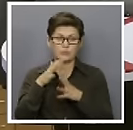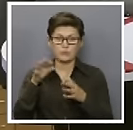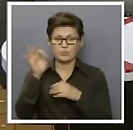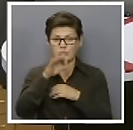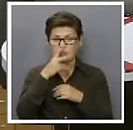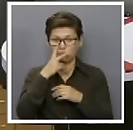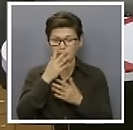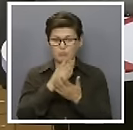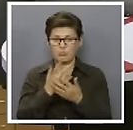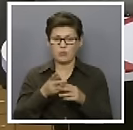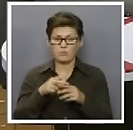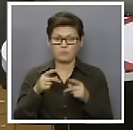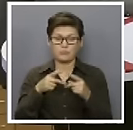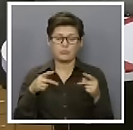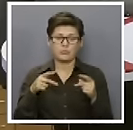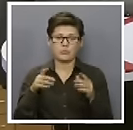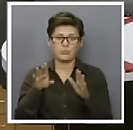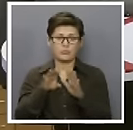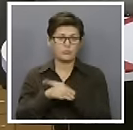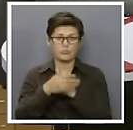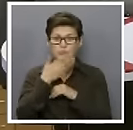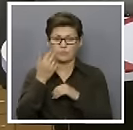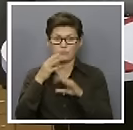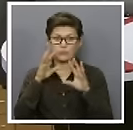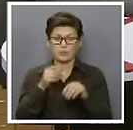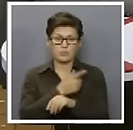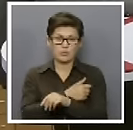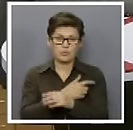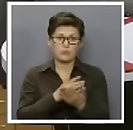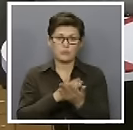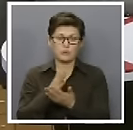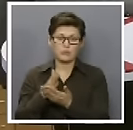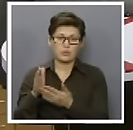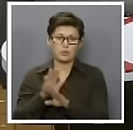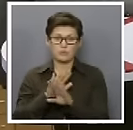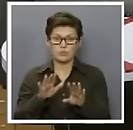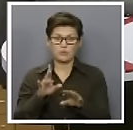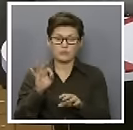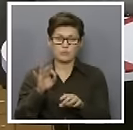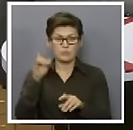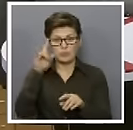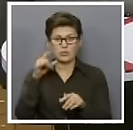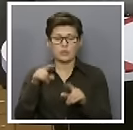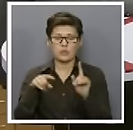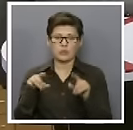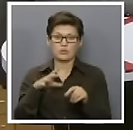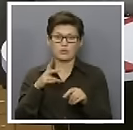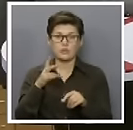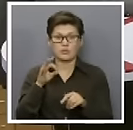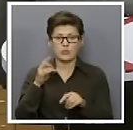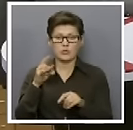салыстырған кезде ешқандай кемсіспейді, ол анық. Енді бүкіл медициналық қызметтің түрі олай деп айтамаймыз, белгілі бір ішіндегі мысалы